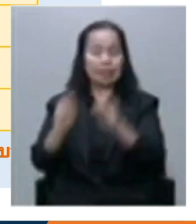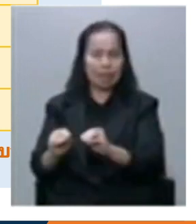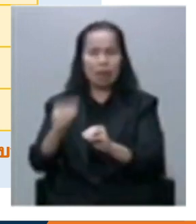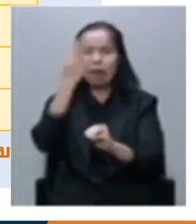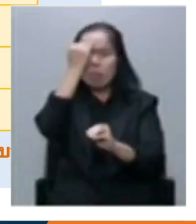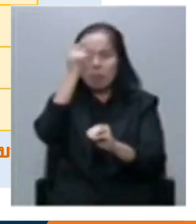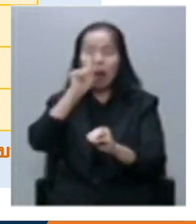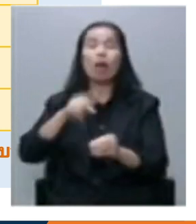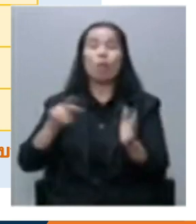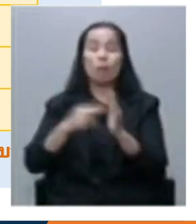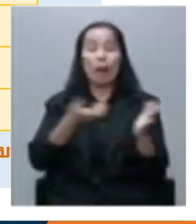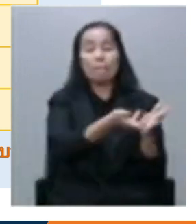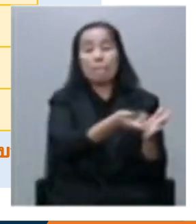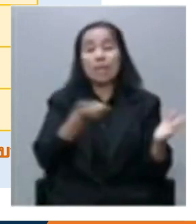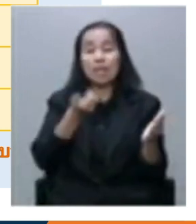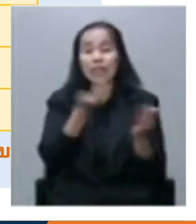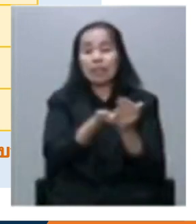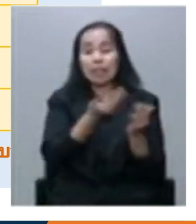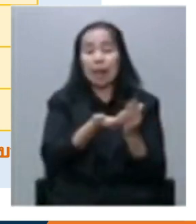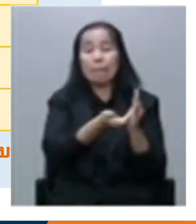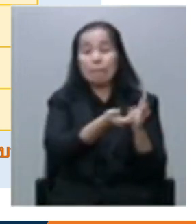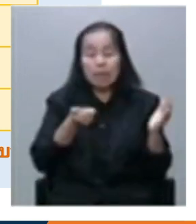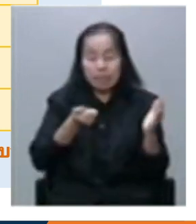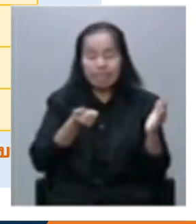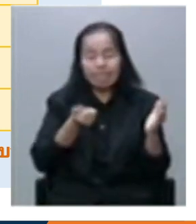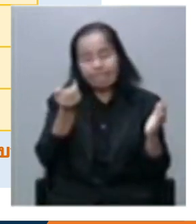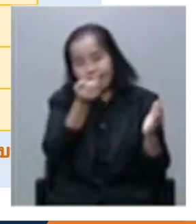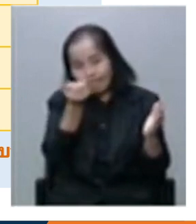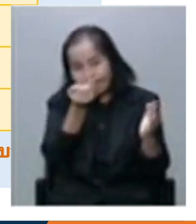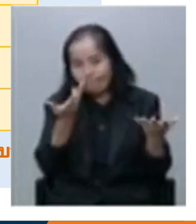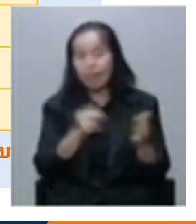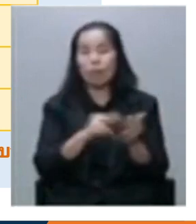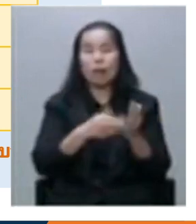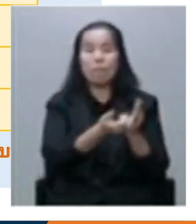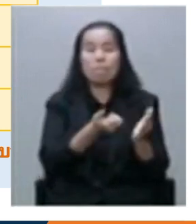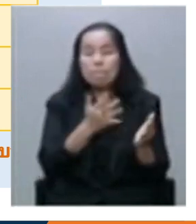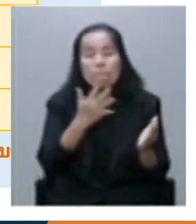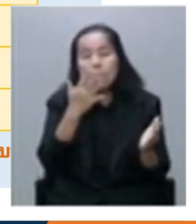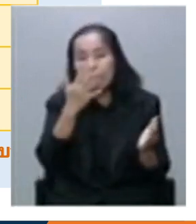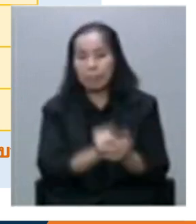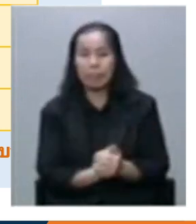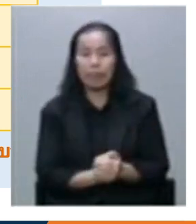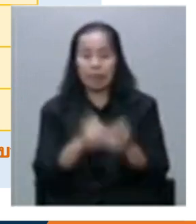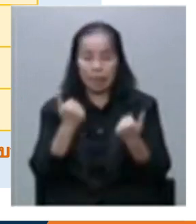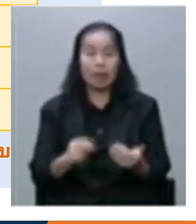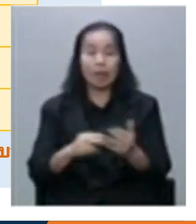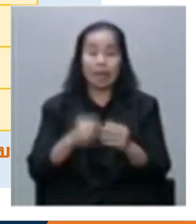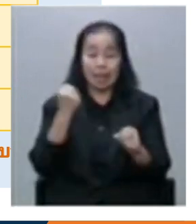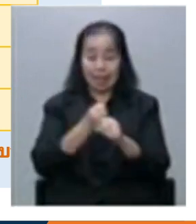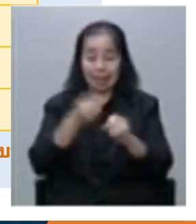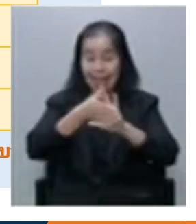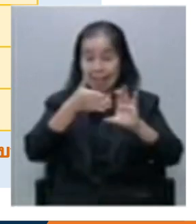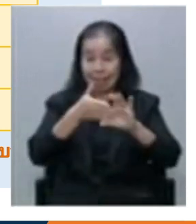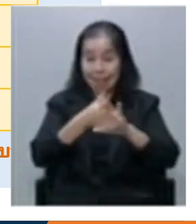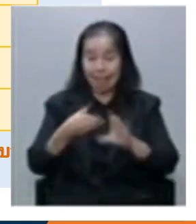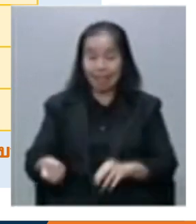ราะเกิดจากการเบิกจ่ายที่มีประสิทธิภาพคือไม่ได้เบิกจ่ายนั่นเองนะครับเพราะฉะนั้นเนี่ยตามสไลด์ที่ผมแสดง